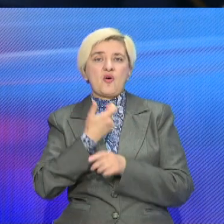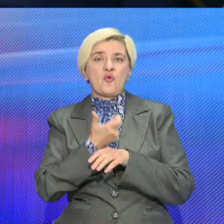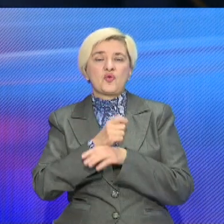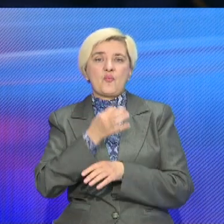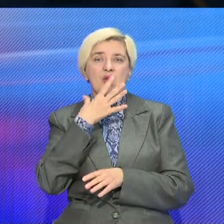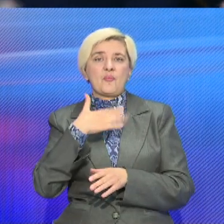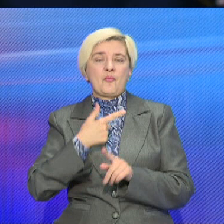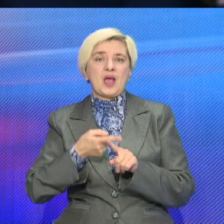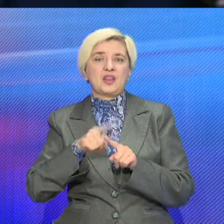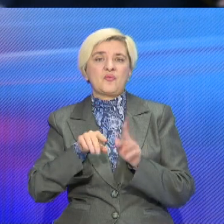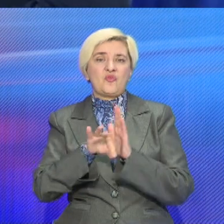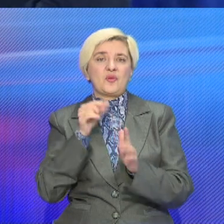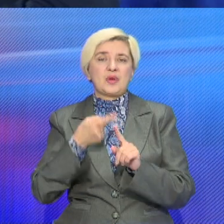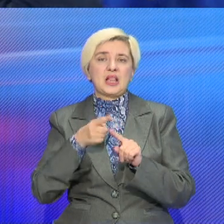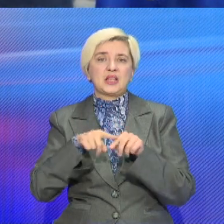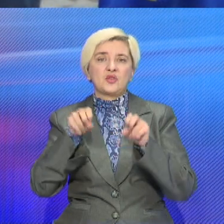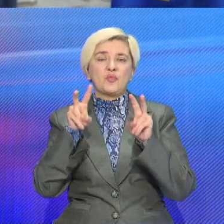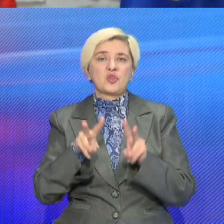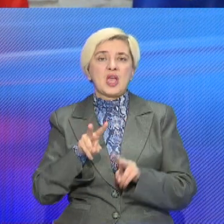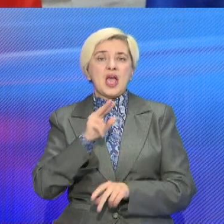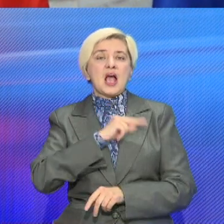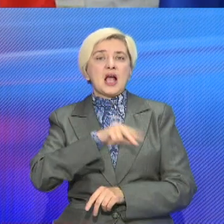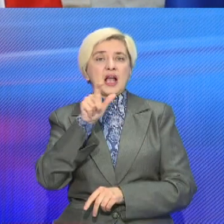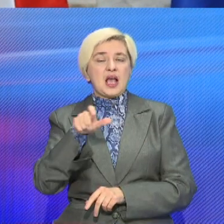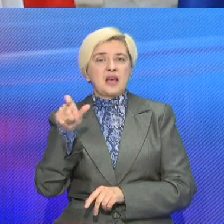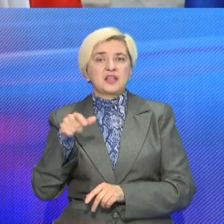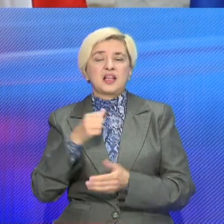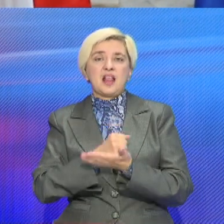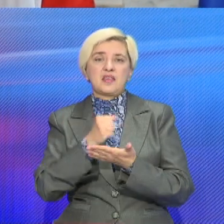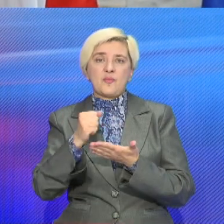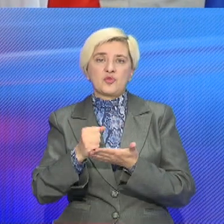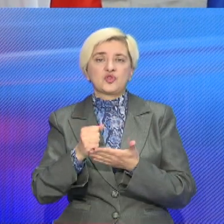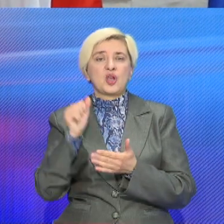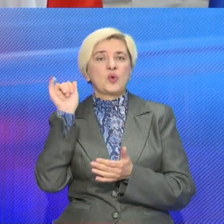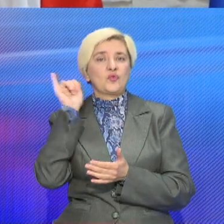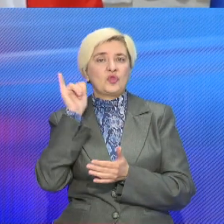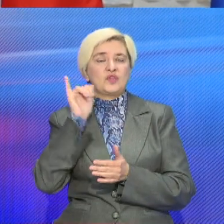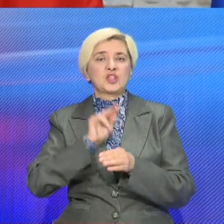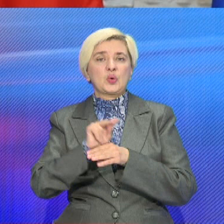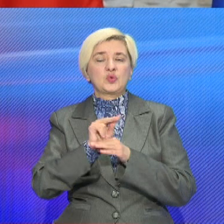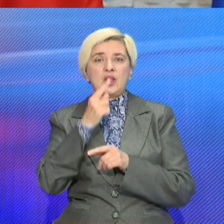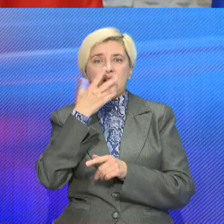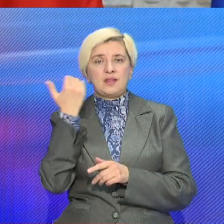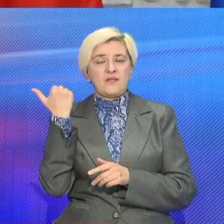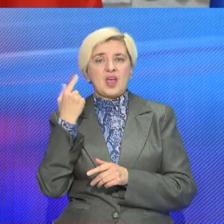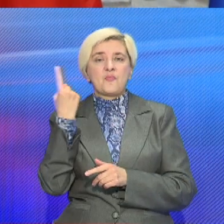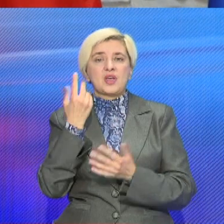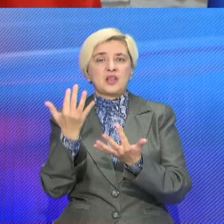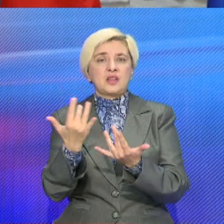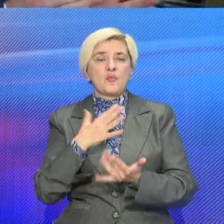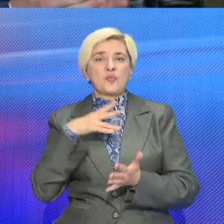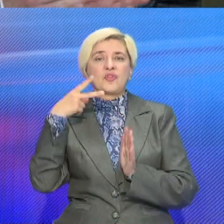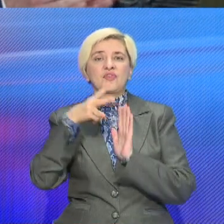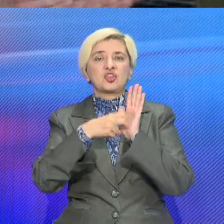поэтому я выбрала эту специальность. Кадры для мытных органов у Купаловском университете рыхтуют не так давно. Первый набор был в